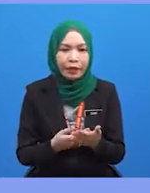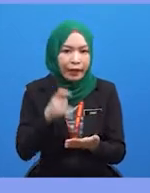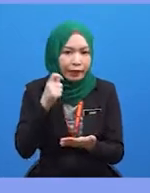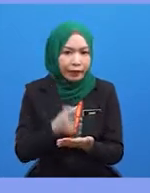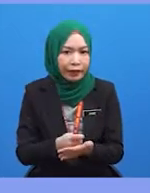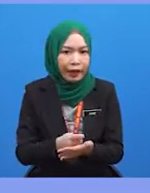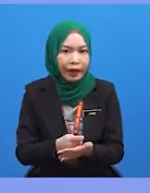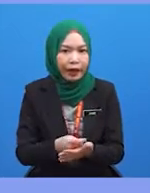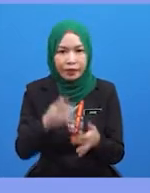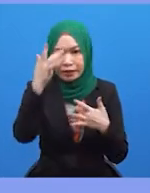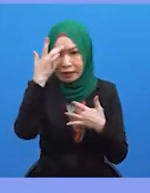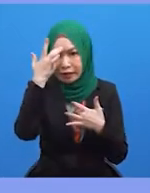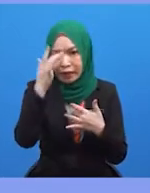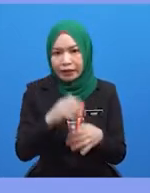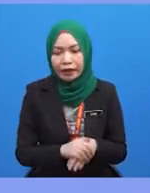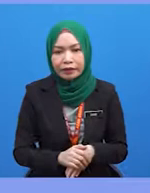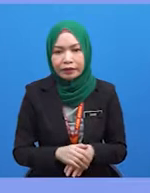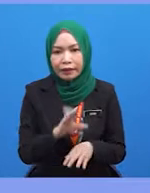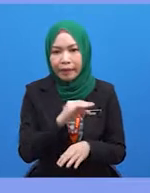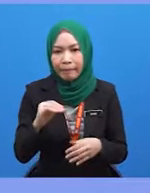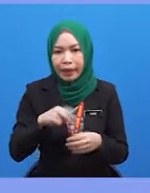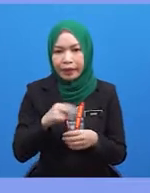penyakit dapat dihasilkan.